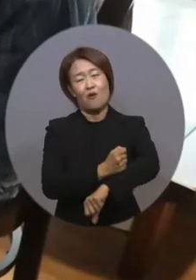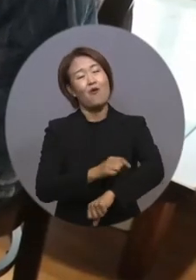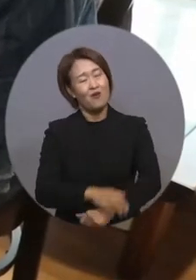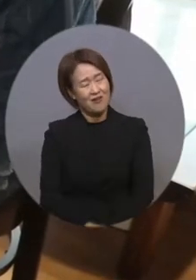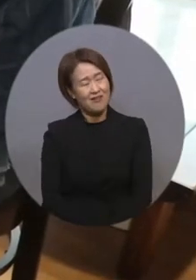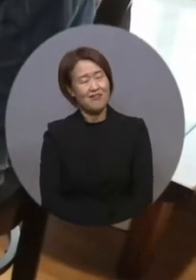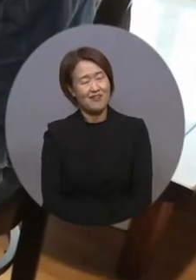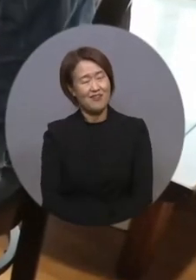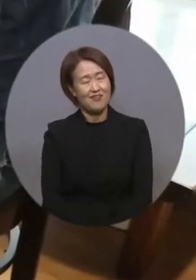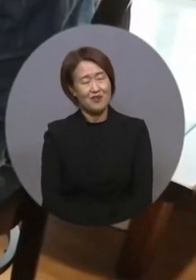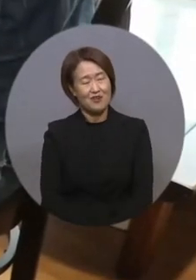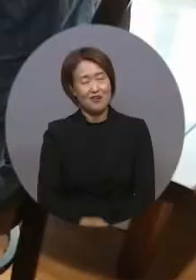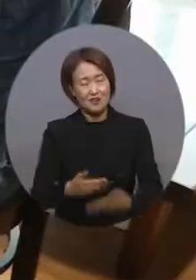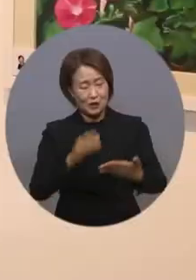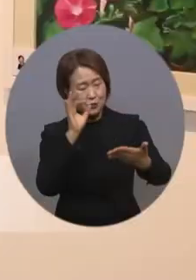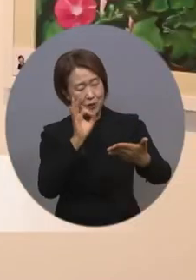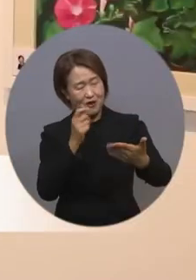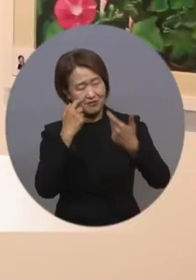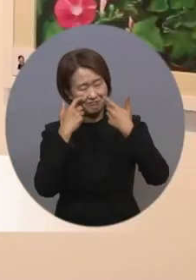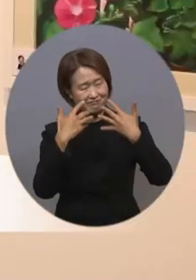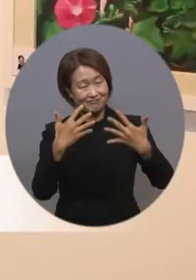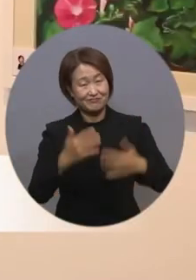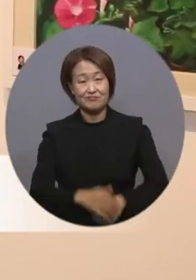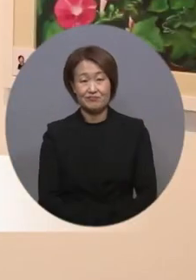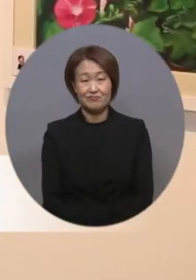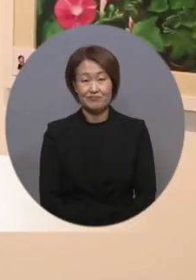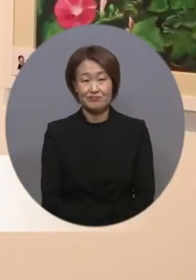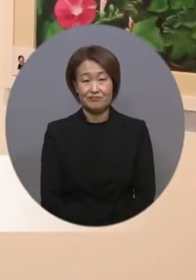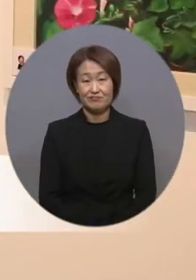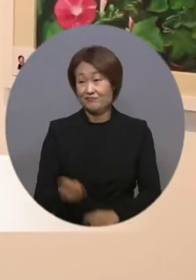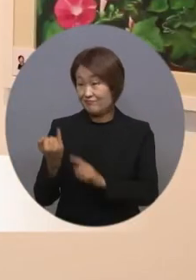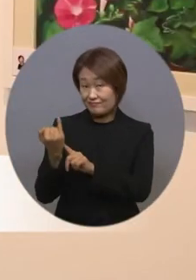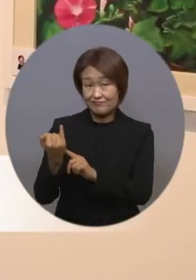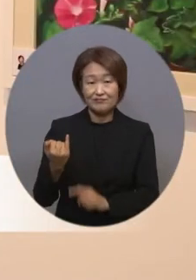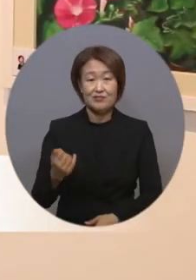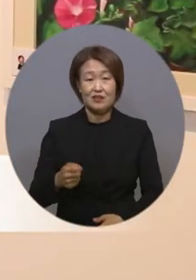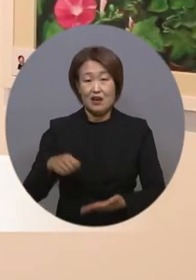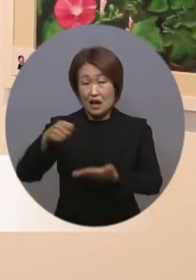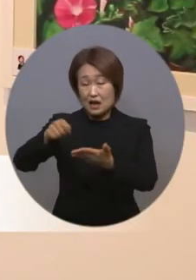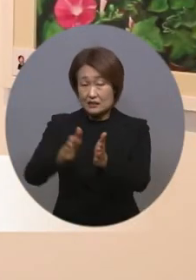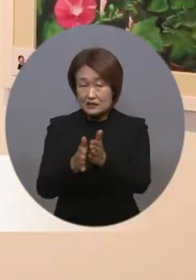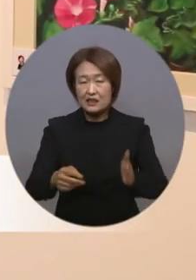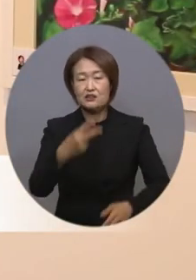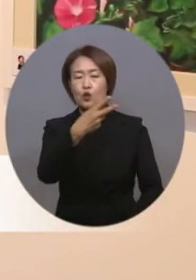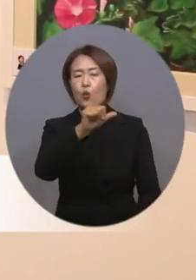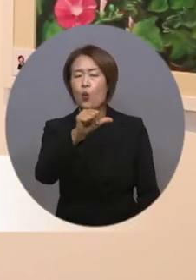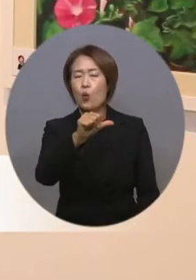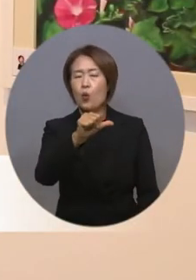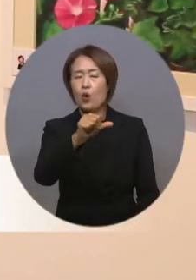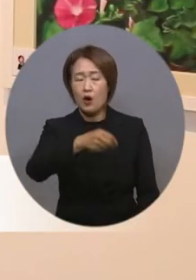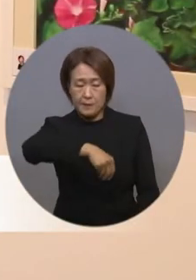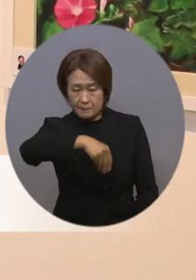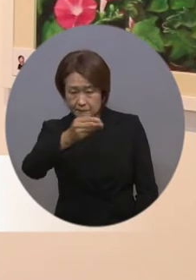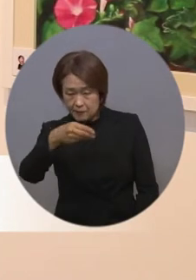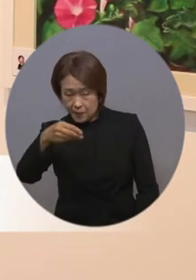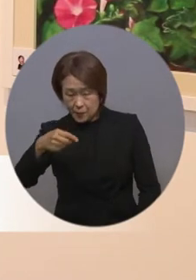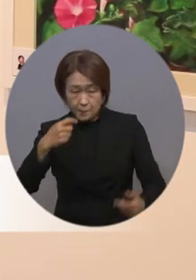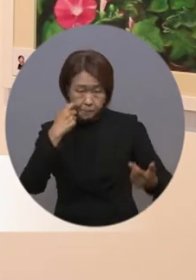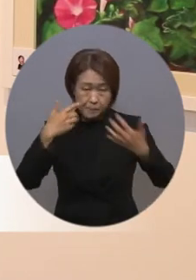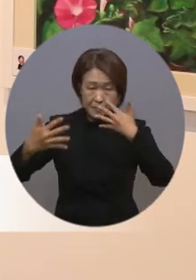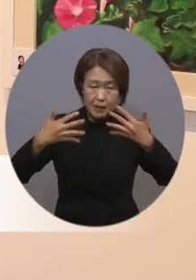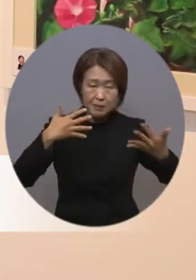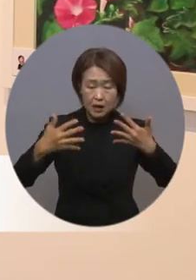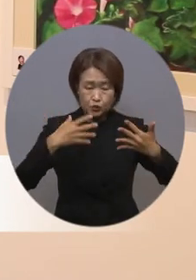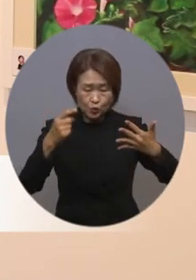무게만큼 연륜을 느끼게 합니다. 작가가 2005년부터 붓을 들었더라고요. 기법도 좋지만 그 속에 정감이